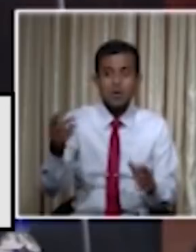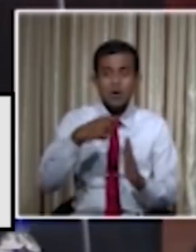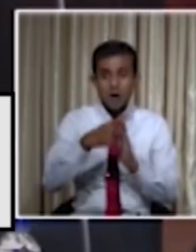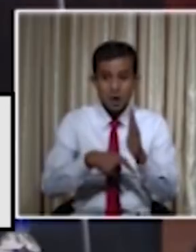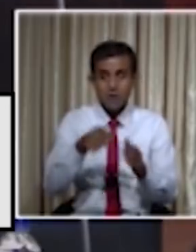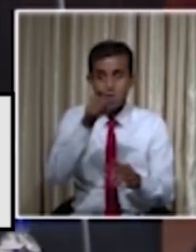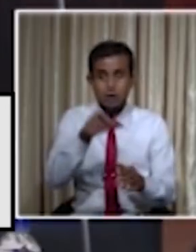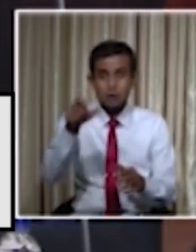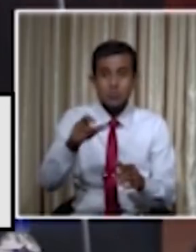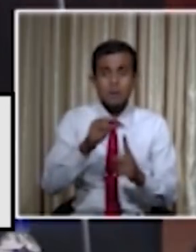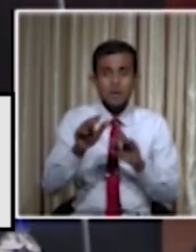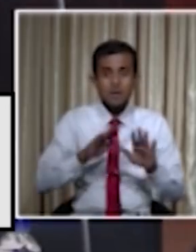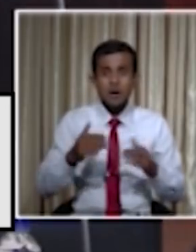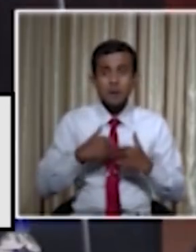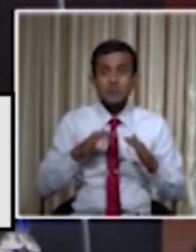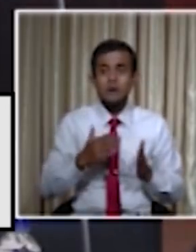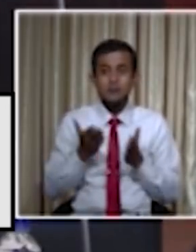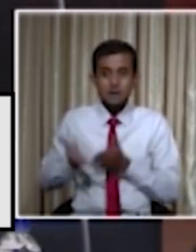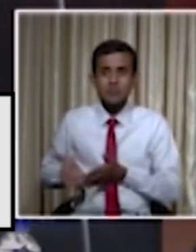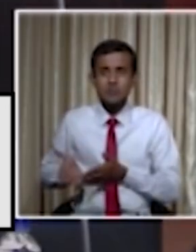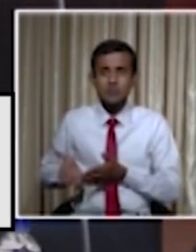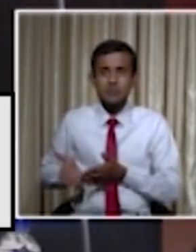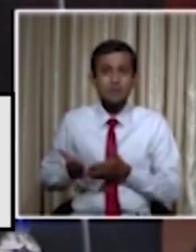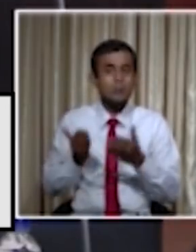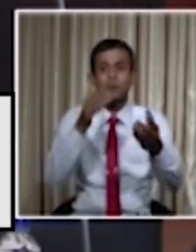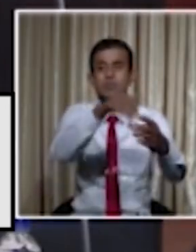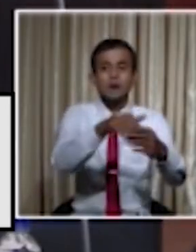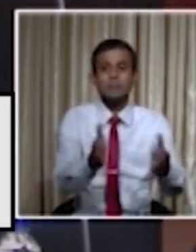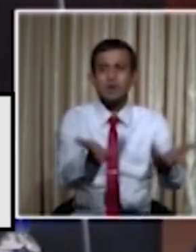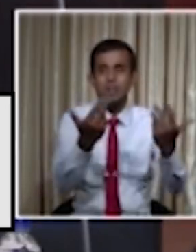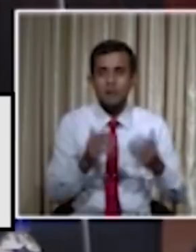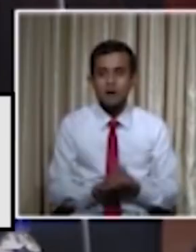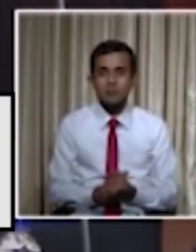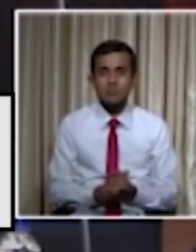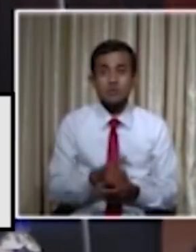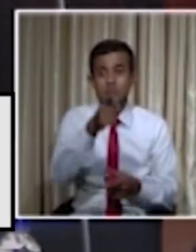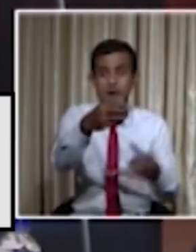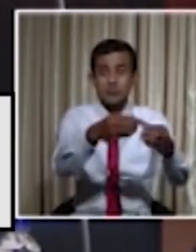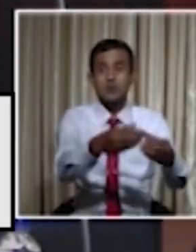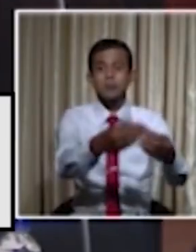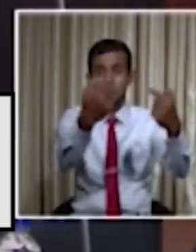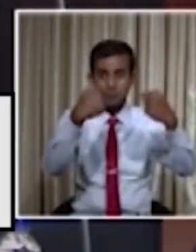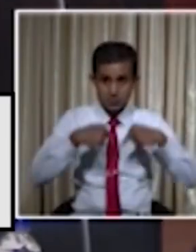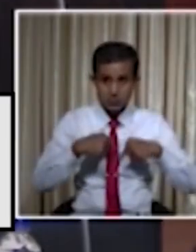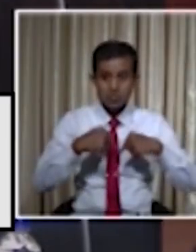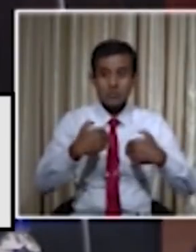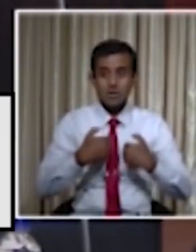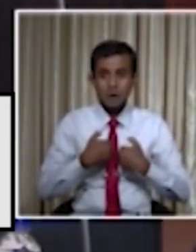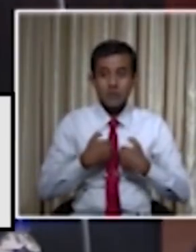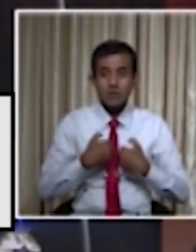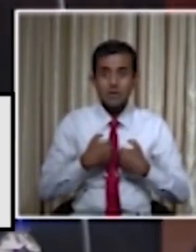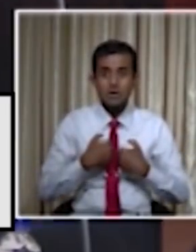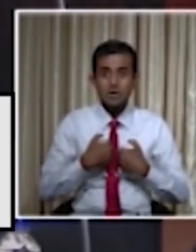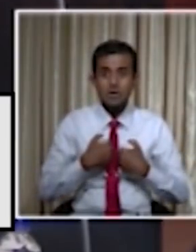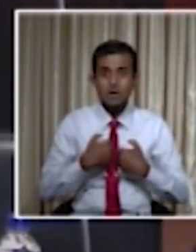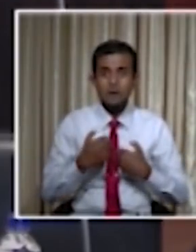ඉතින් ඔබතුමා මේක පාලනය කර අපි හිටියේ මේ පැත්තේ. අපි ඕ පැත්තට ආවේ නෑ. ඒ කණ්ඩායමත් අපි හැට ඇවිල්ලා අපේ